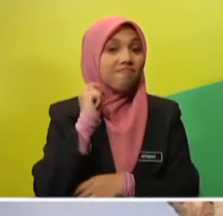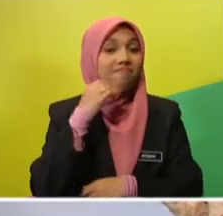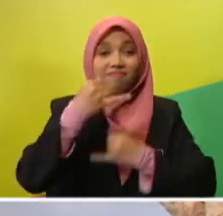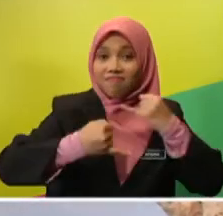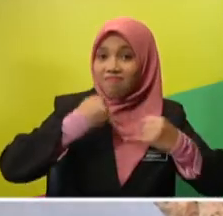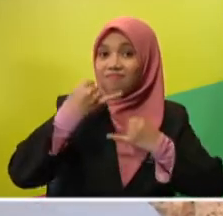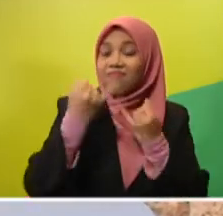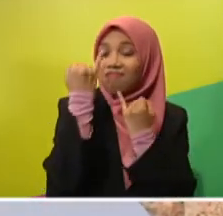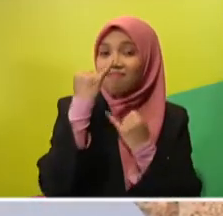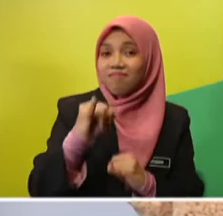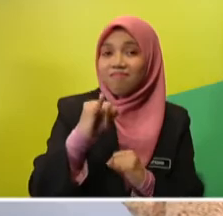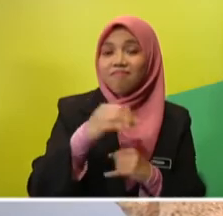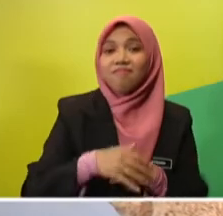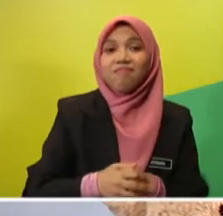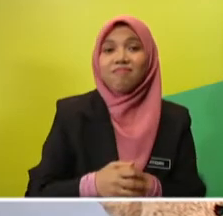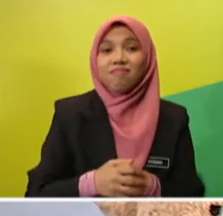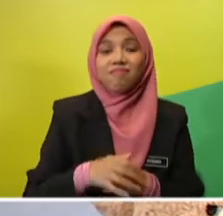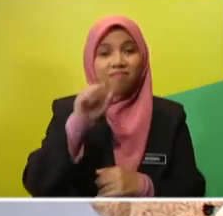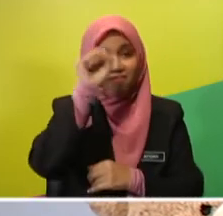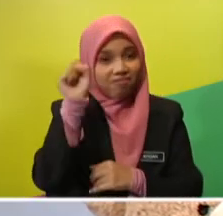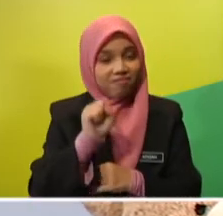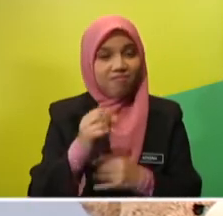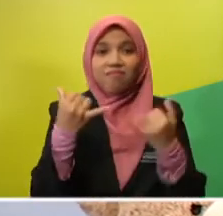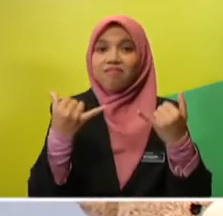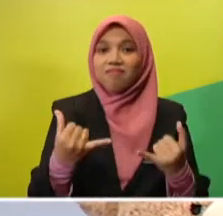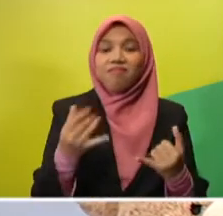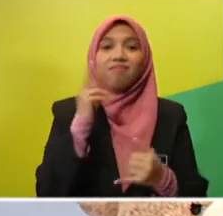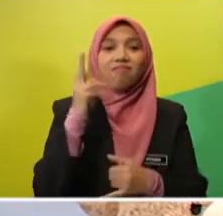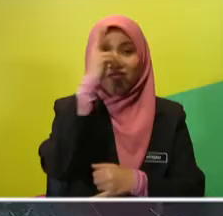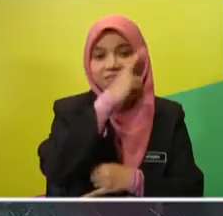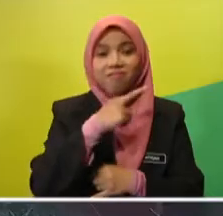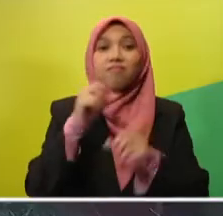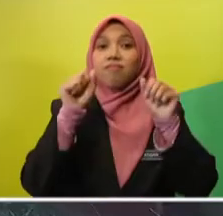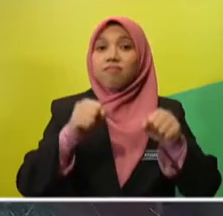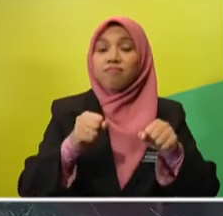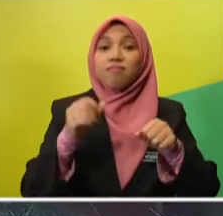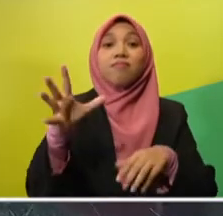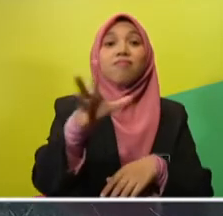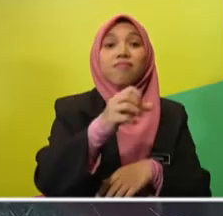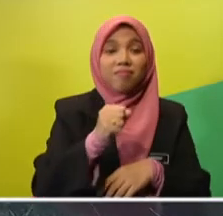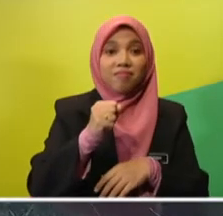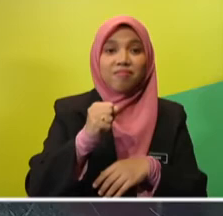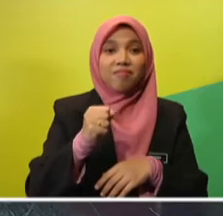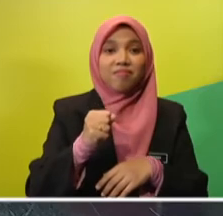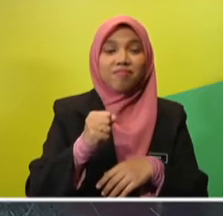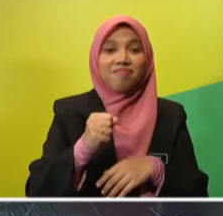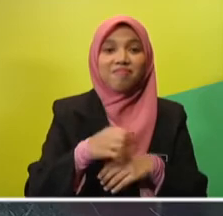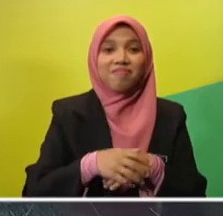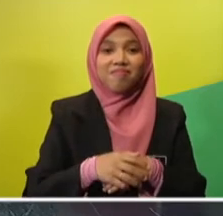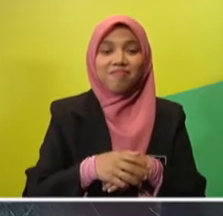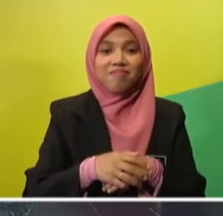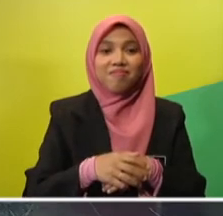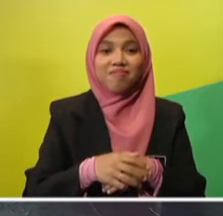Kak Rina datang ke sini untuk mengambil selempang ini dan pakai. Oh, selempang. Nak kena dapat terus dengan